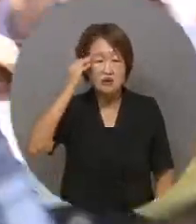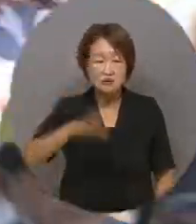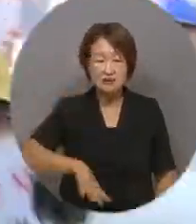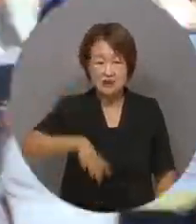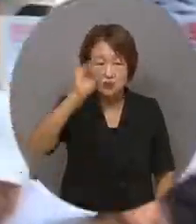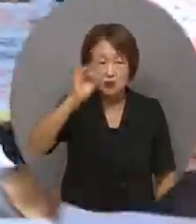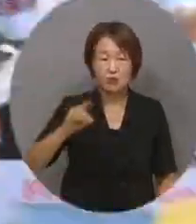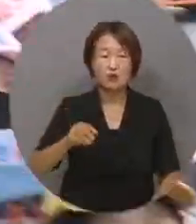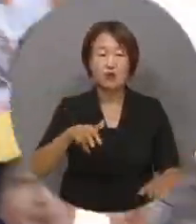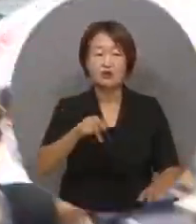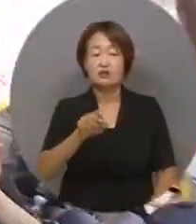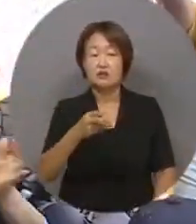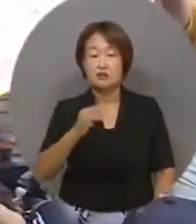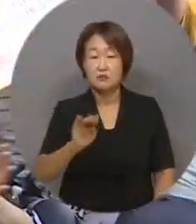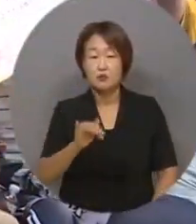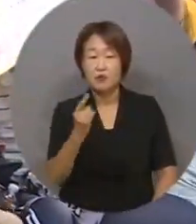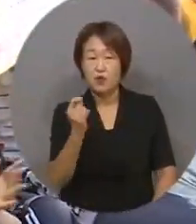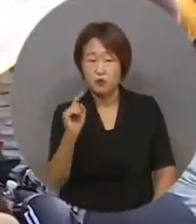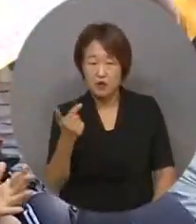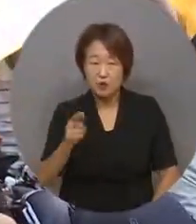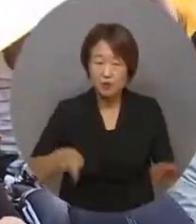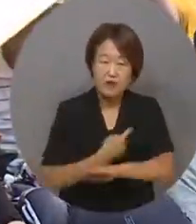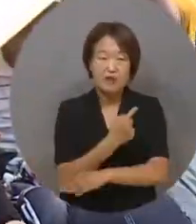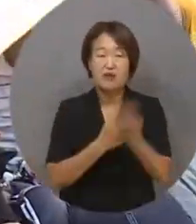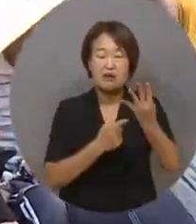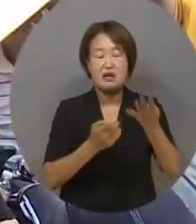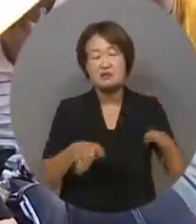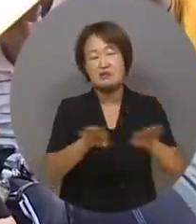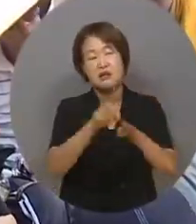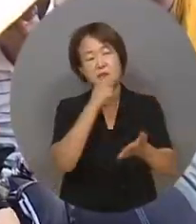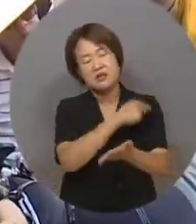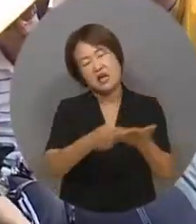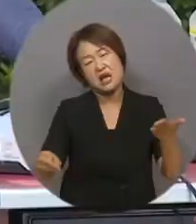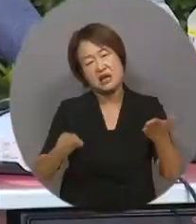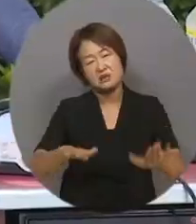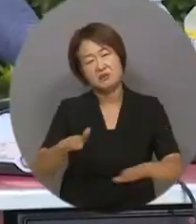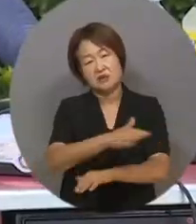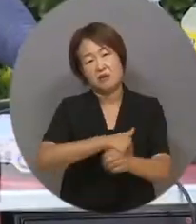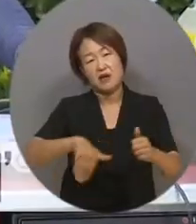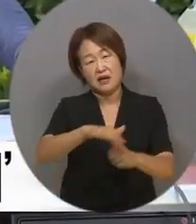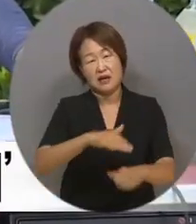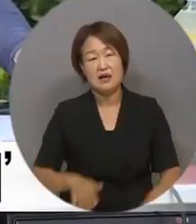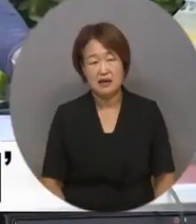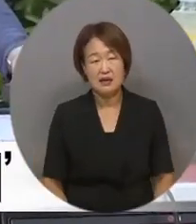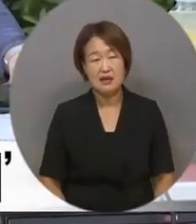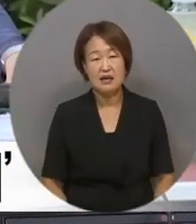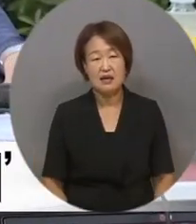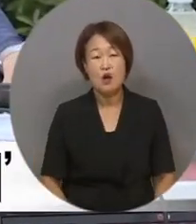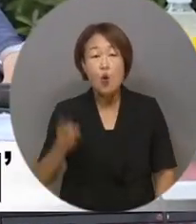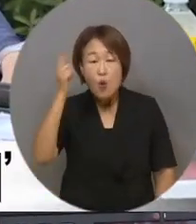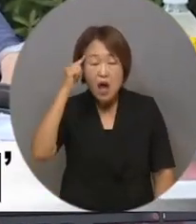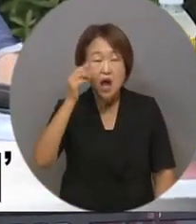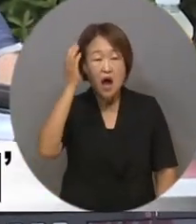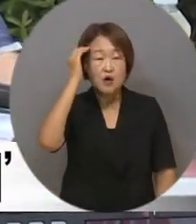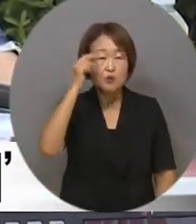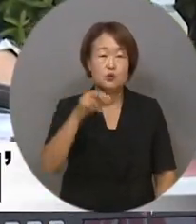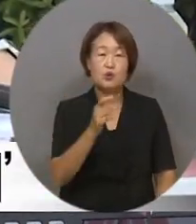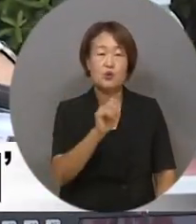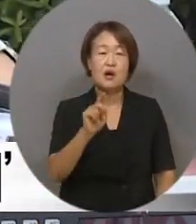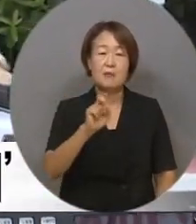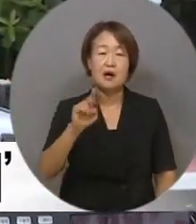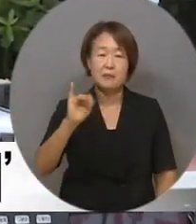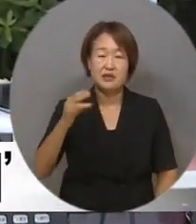복지관인 적립회관을 비롯한 4개 시설이 피해를 볼 상황에 처해 있습니다. 사건의 발달은 한국소아마비협회